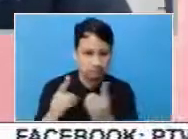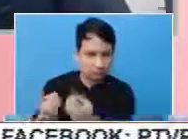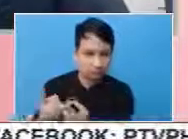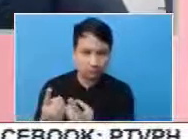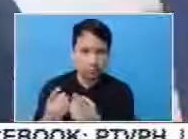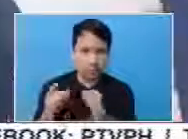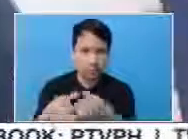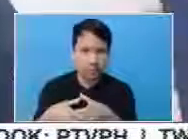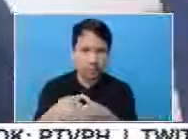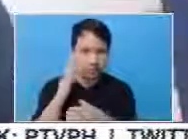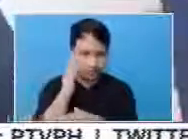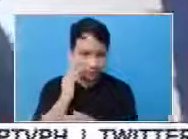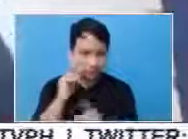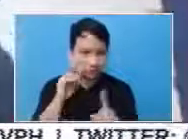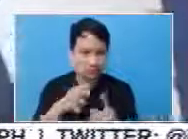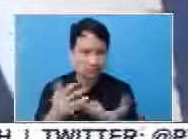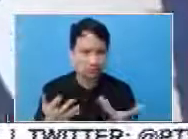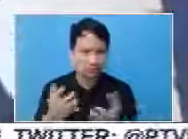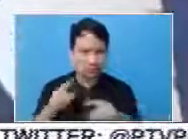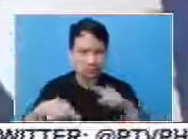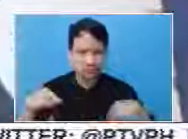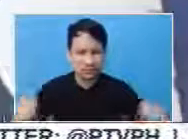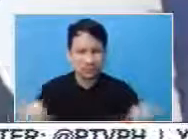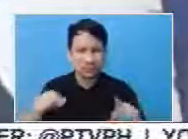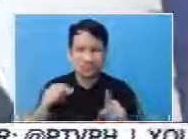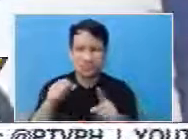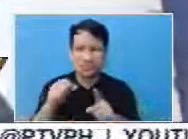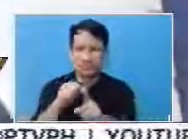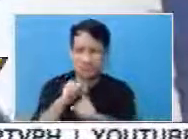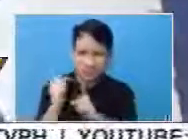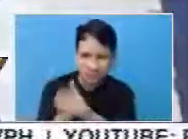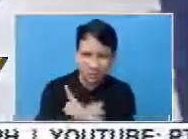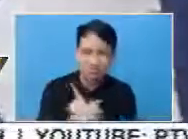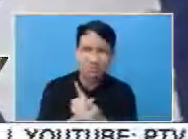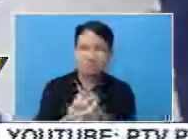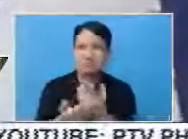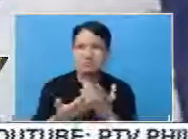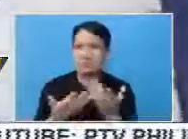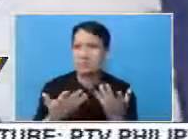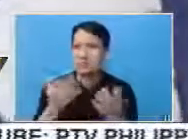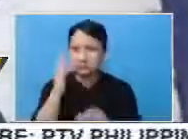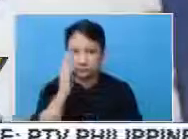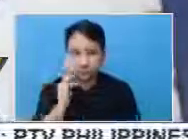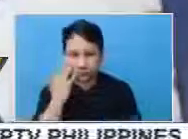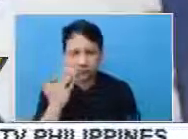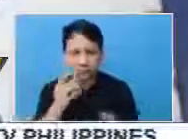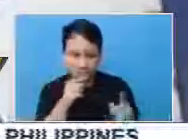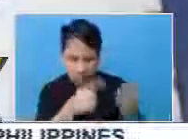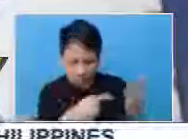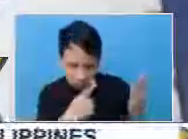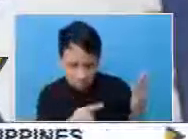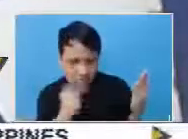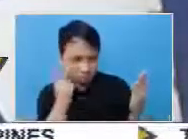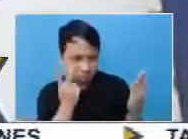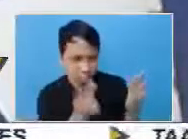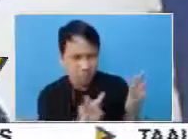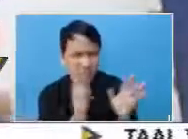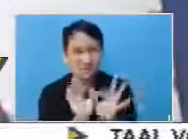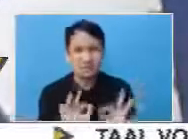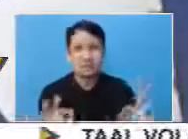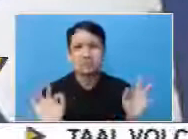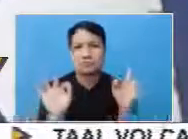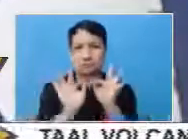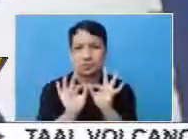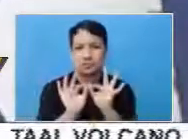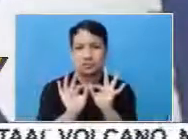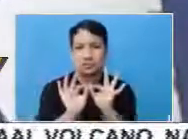Yes sir, titignan po natin kung ano po yung magiging direktiba ng ating pamunuan hinggil po dito. Ang mahalaga po dito natin, makonvince natin itong mga kapwa natin na mga